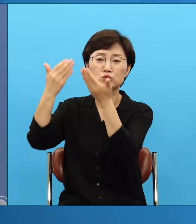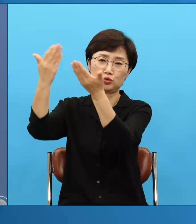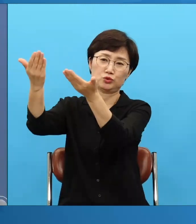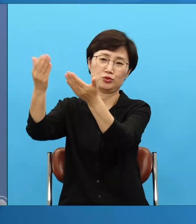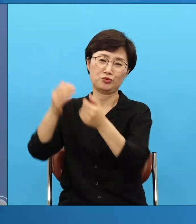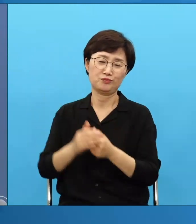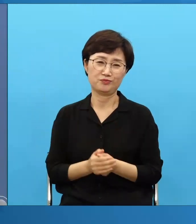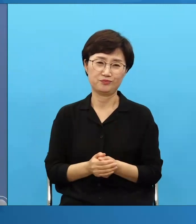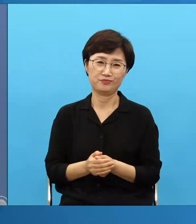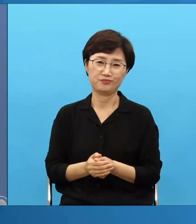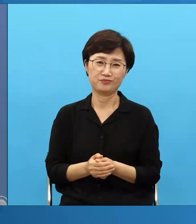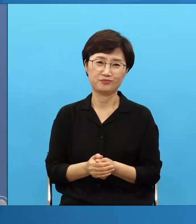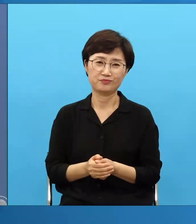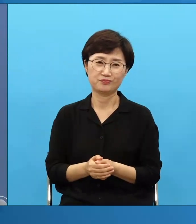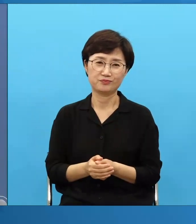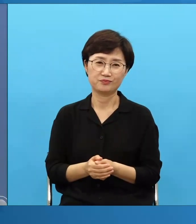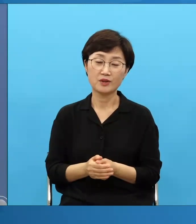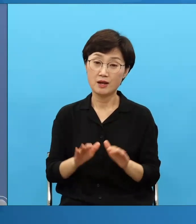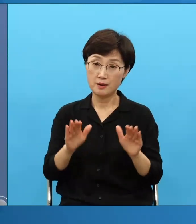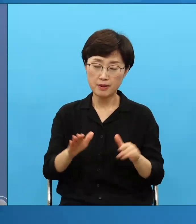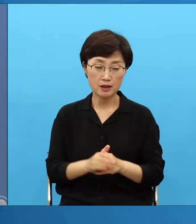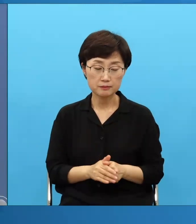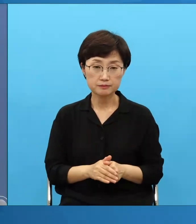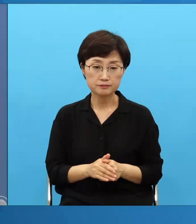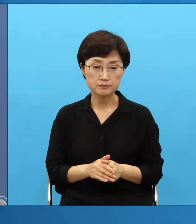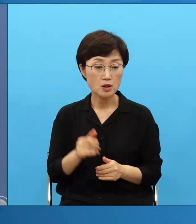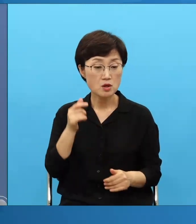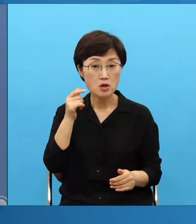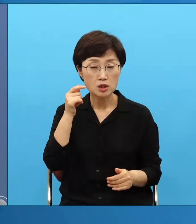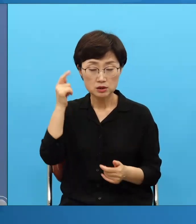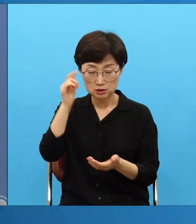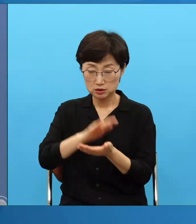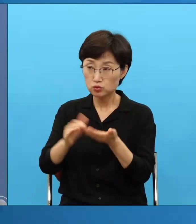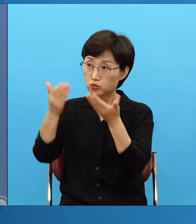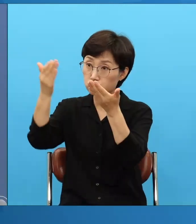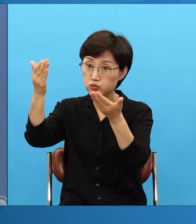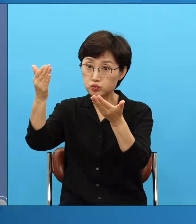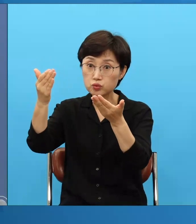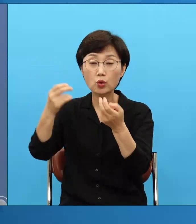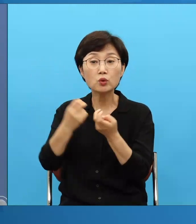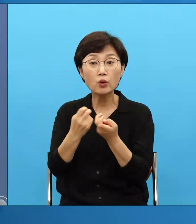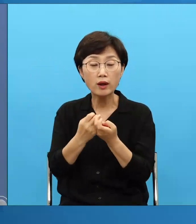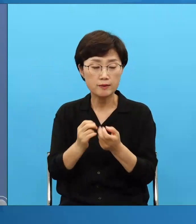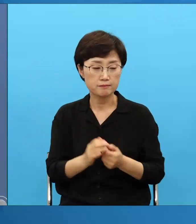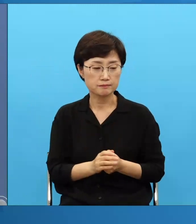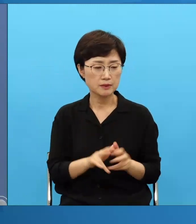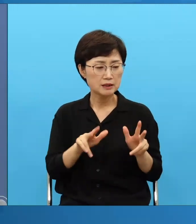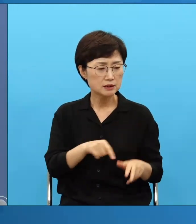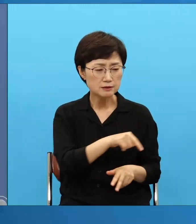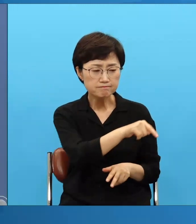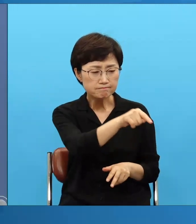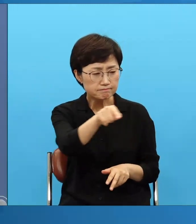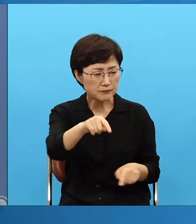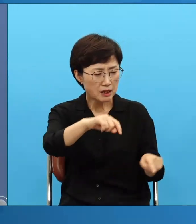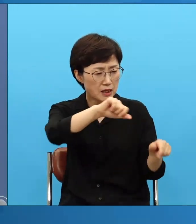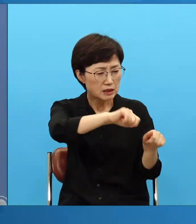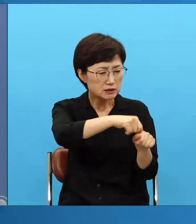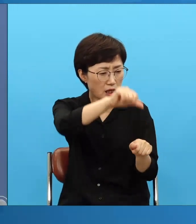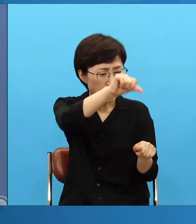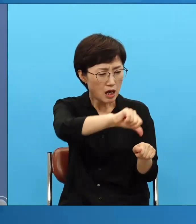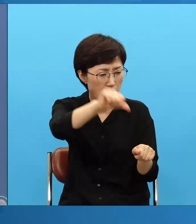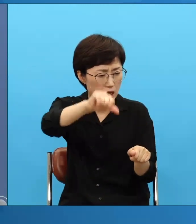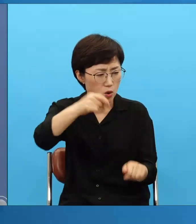God. 지금까지에 왜 재앙이 왔는가를 알고 있는 사람들이에요. These are individuals who knew why 알아야 disasters 됩니다. came.